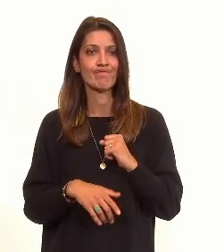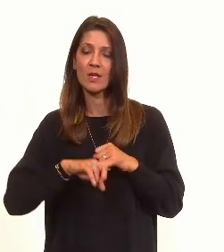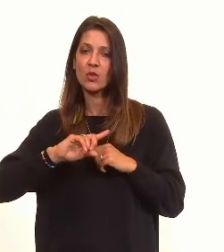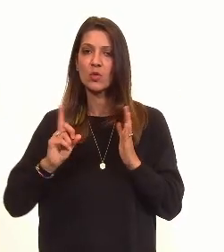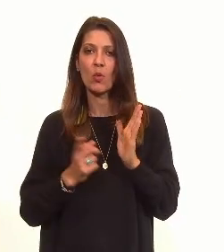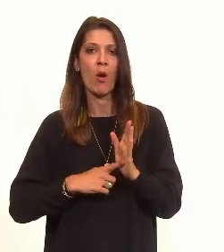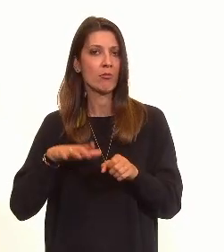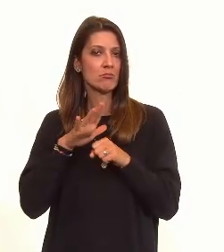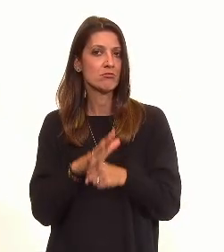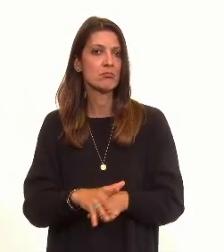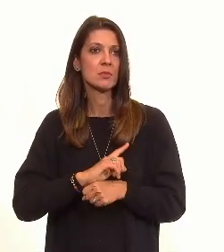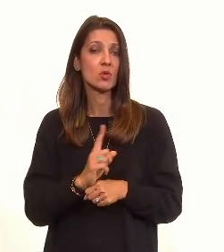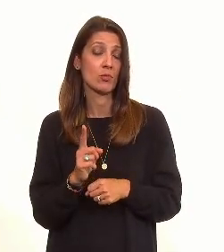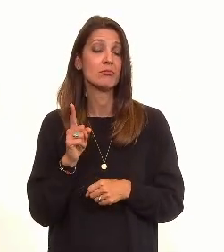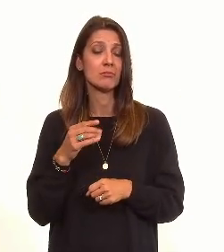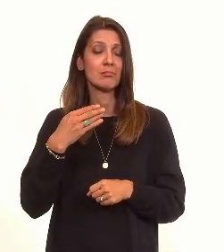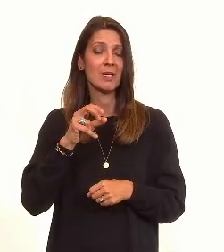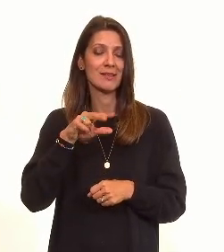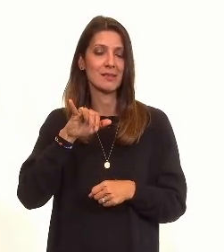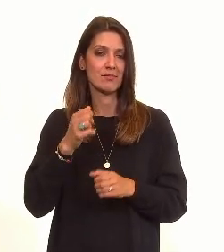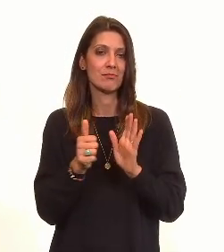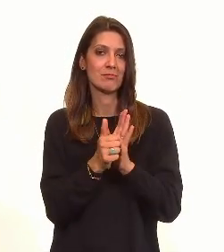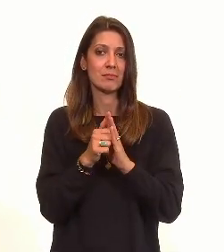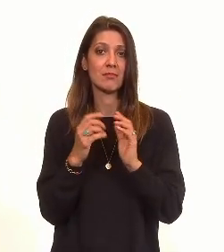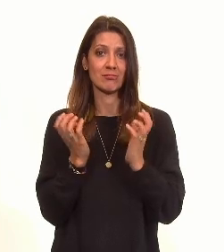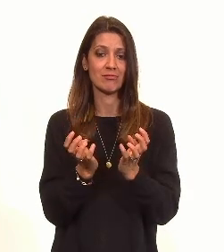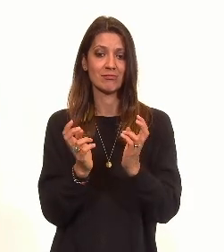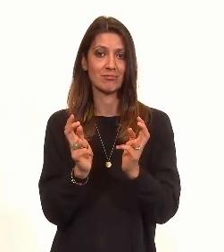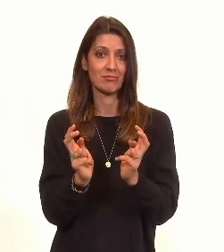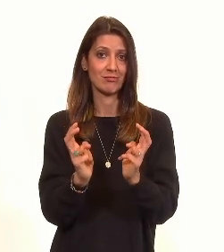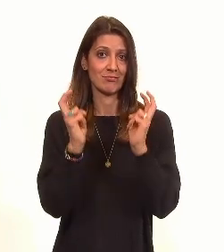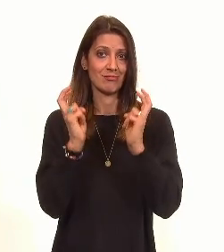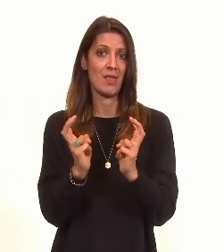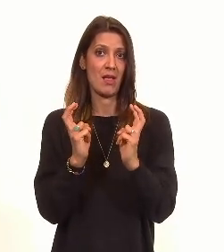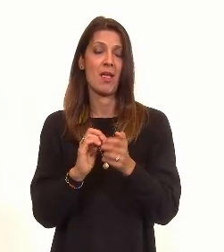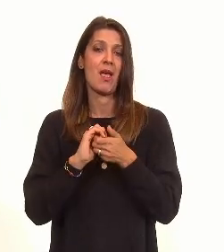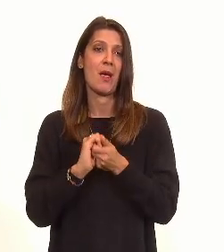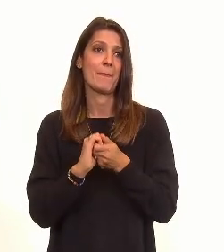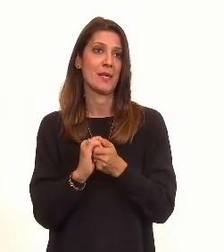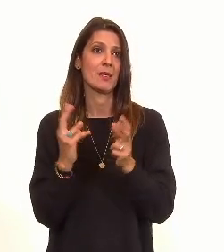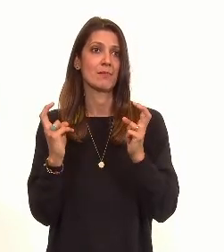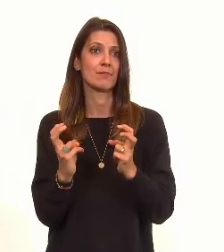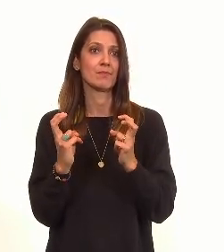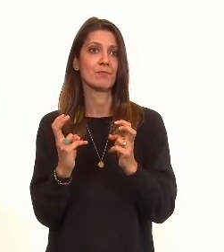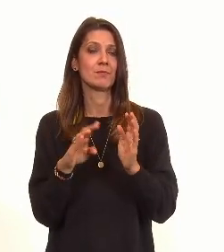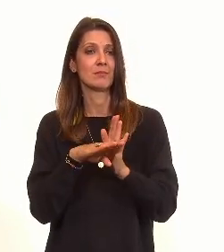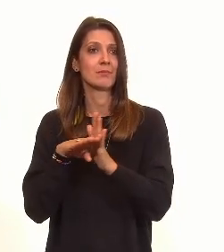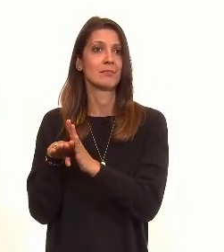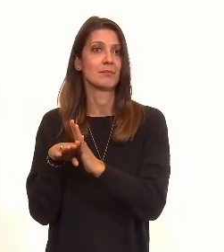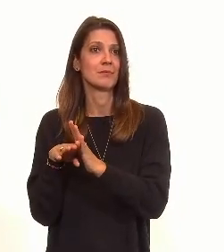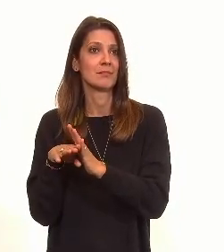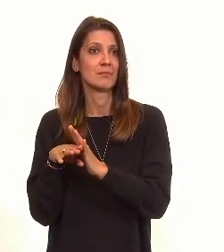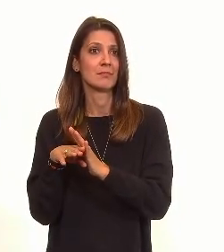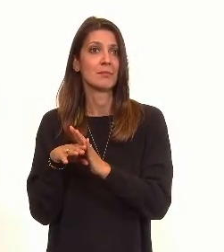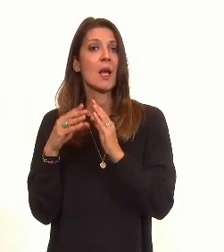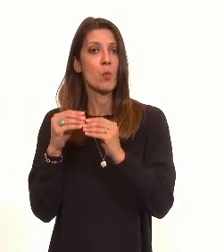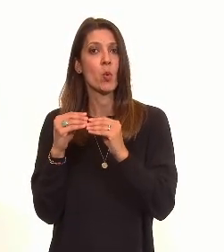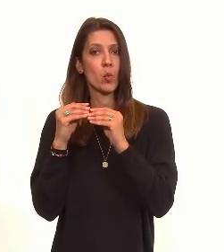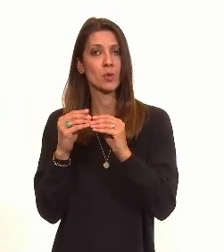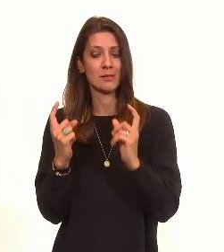fait dans sa découverte des droits. Et dans cette scénette en particulier, vu qu'il est une personne sur handicap, travailleur en